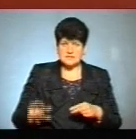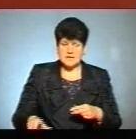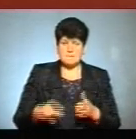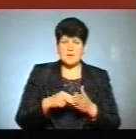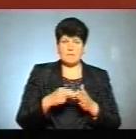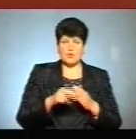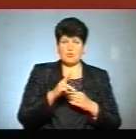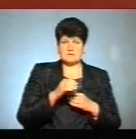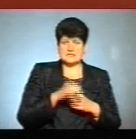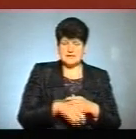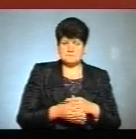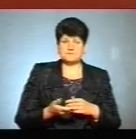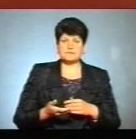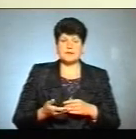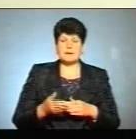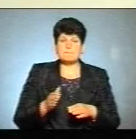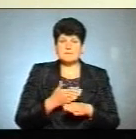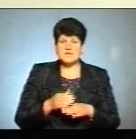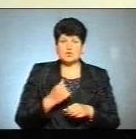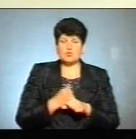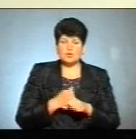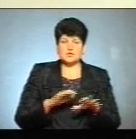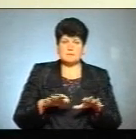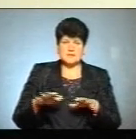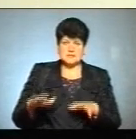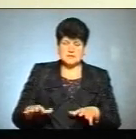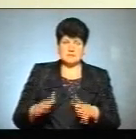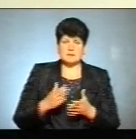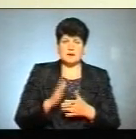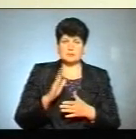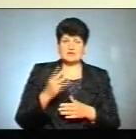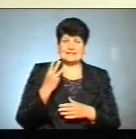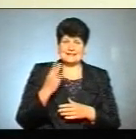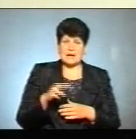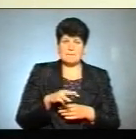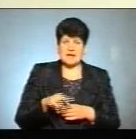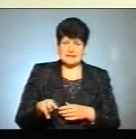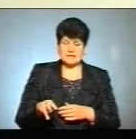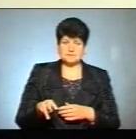робочими місцями. Між робочими місцями продавців має бути 3 метри.